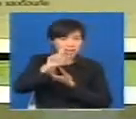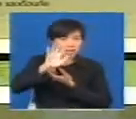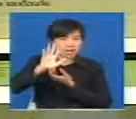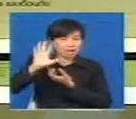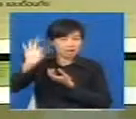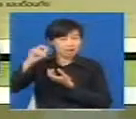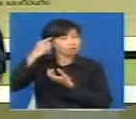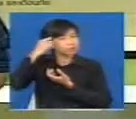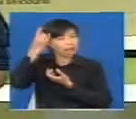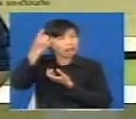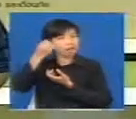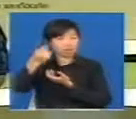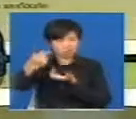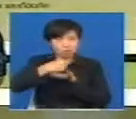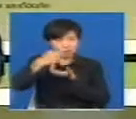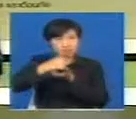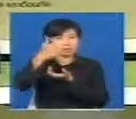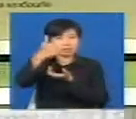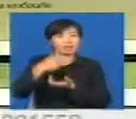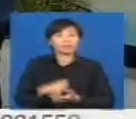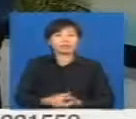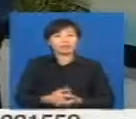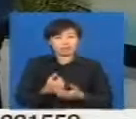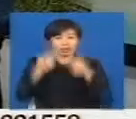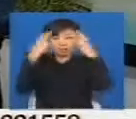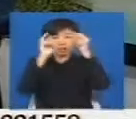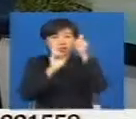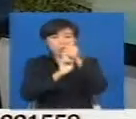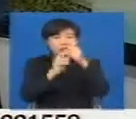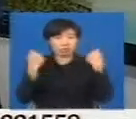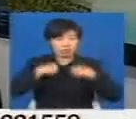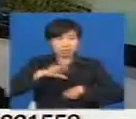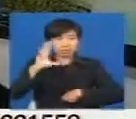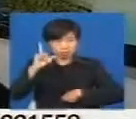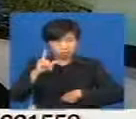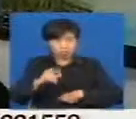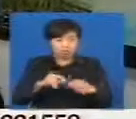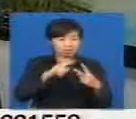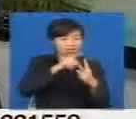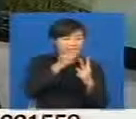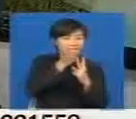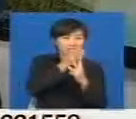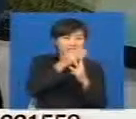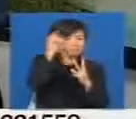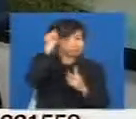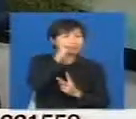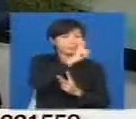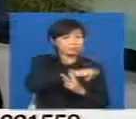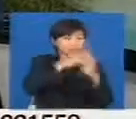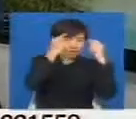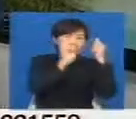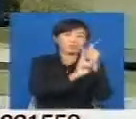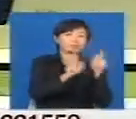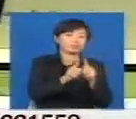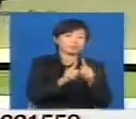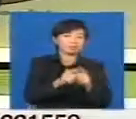4221559นะครับเรายังคงอยู่กับรองนายกรัฐมนตรีประสบแล้วก็รัฐมนตรีนิวัฒน์นะครับถามท่านรองประสบต่อเมื่อกี้สักครู่เราเดินผ่าน